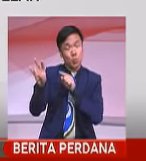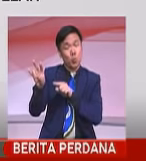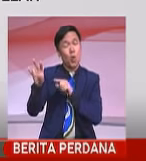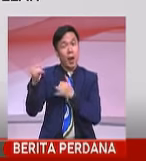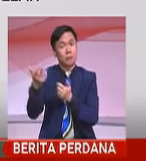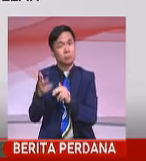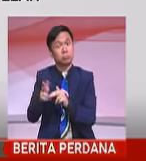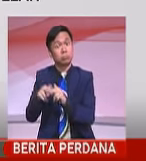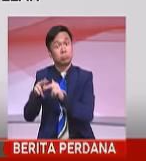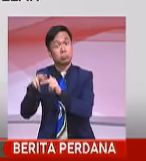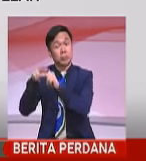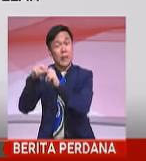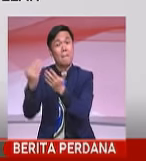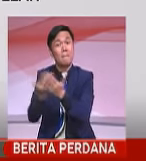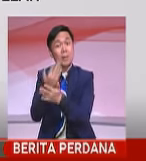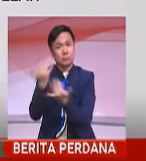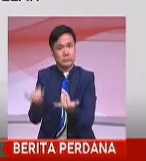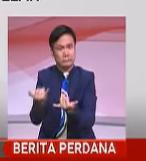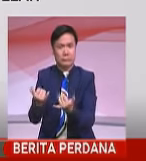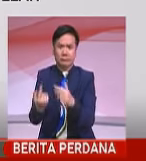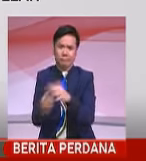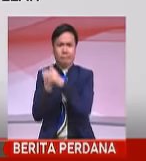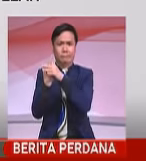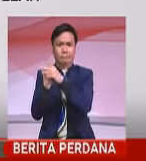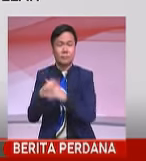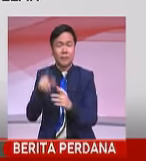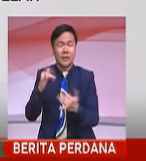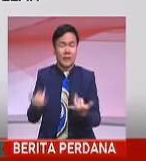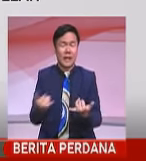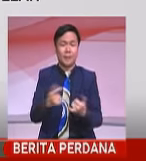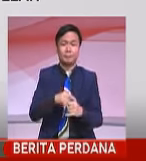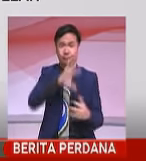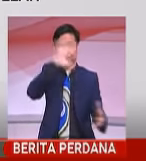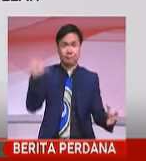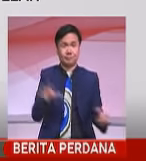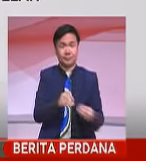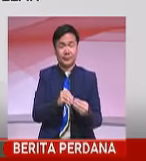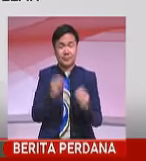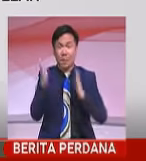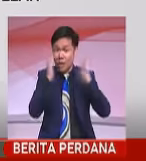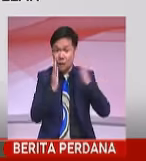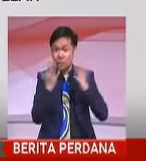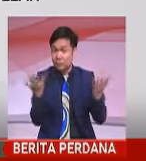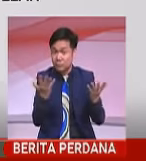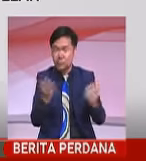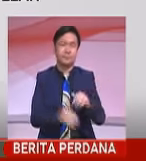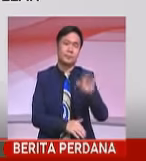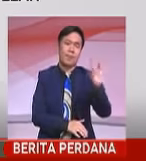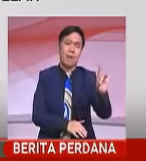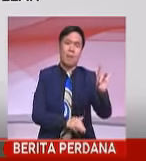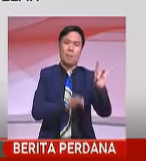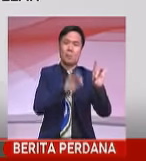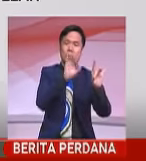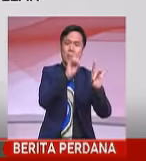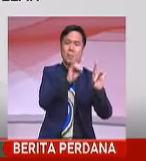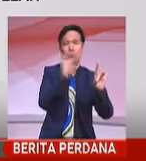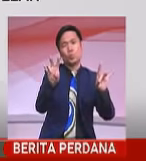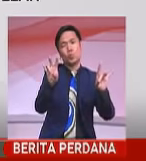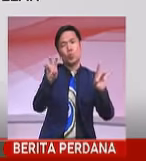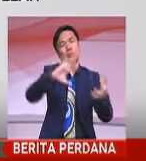dengan pertambahan kes baharu pada hari ini. Jumlah kluster keseluruhan di negara ini adalah